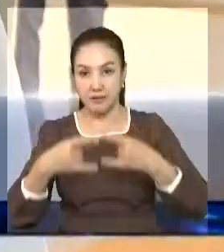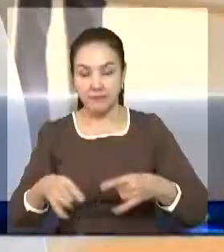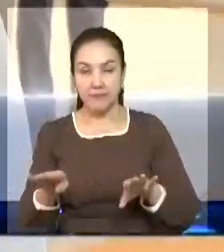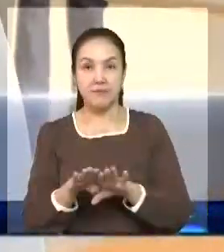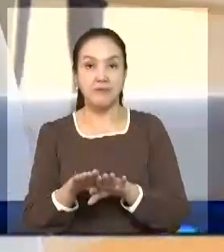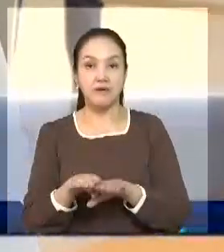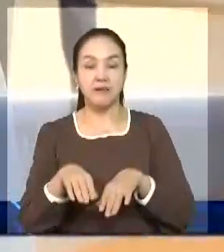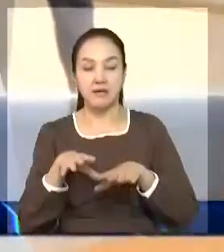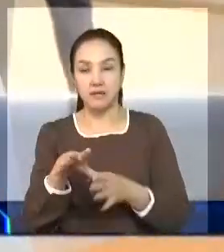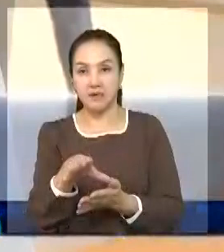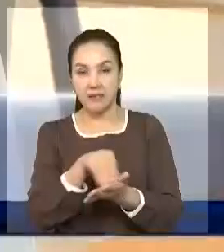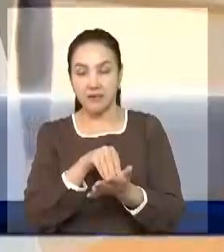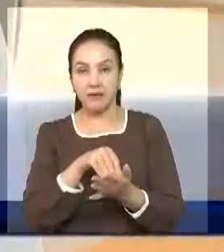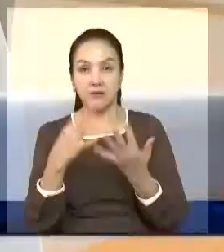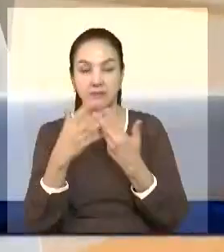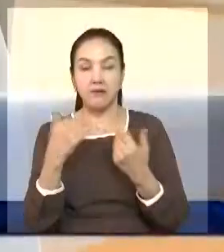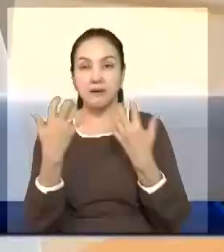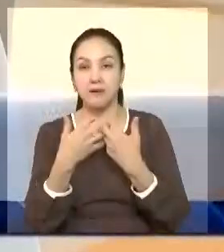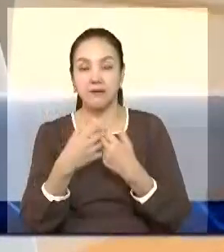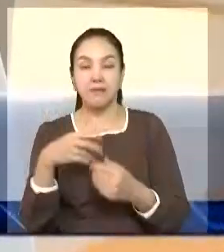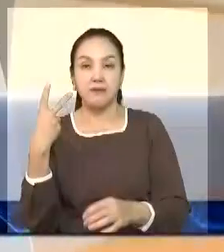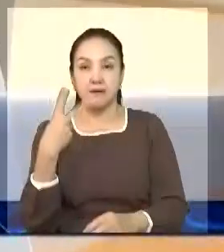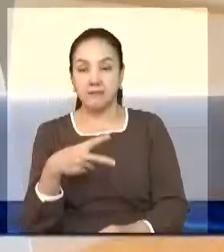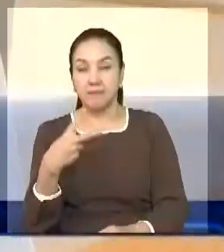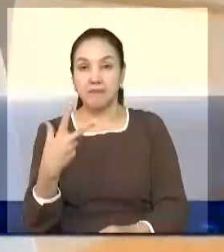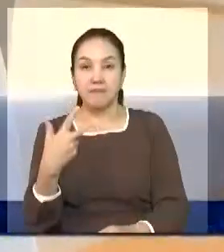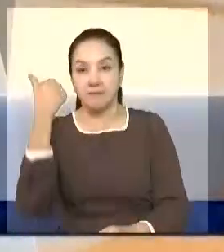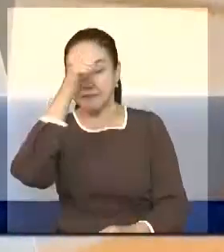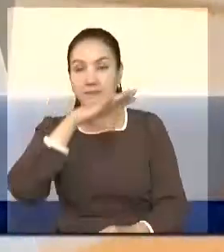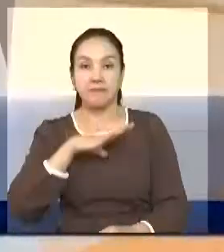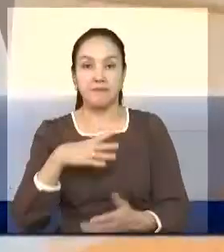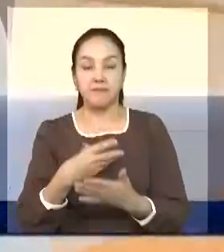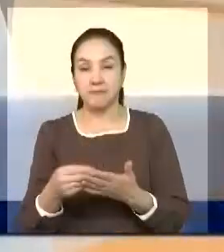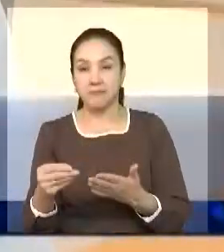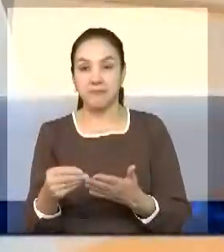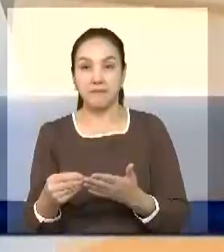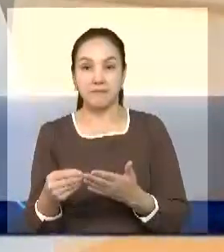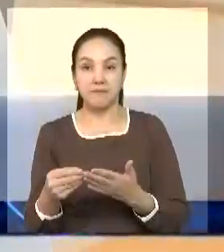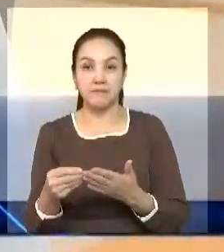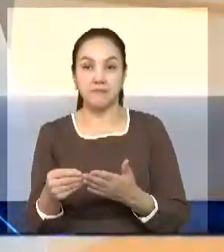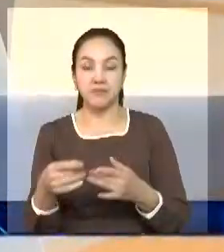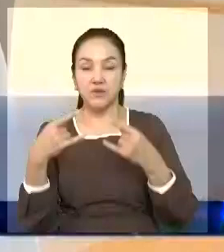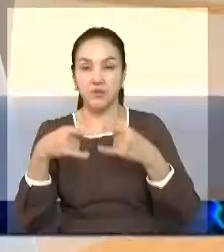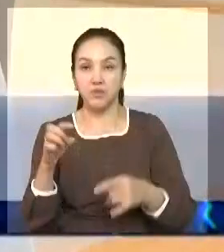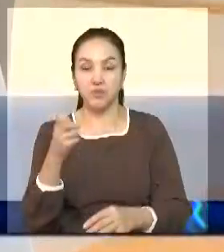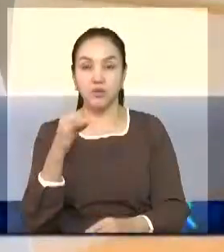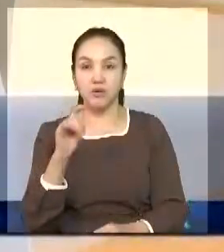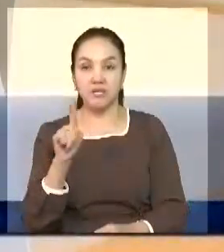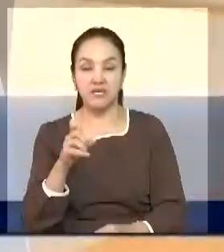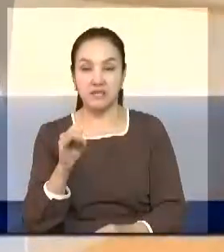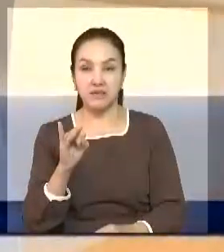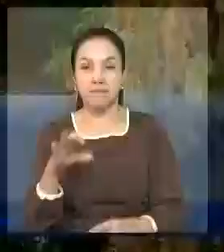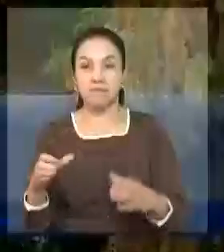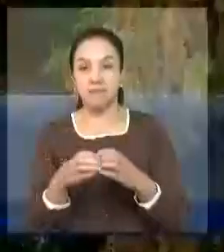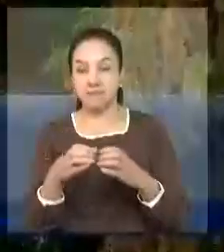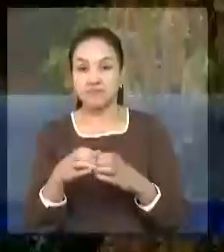также рентгеновский цифровой аппарат. И в 2023 году были приобретены УЗИ-аппарат, портативный и